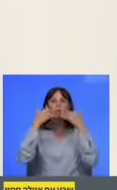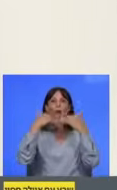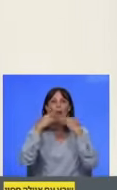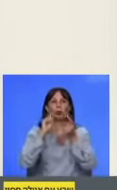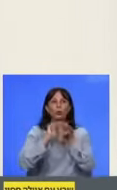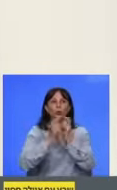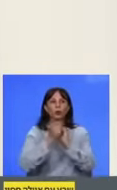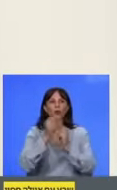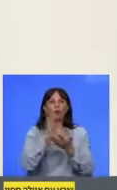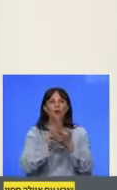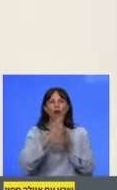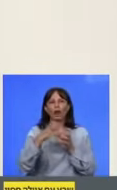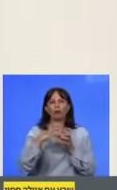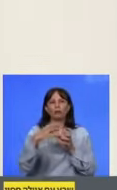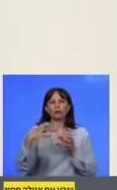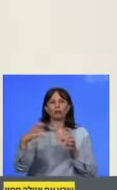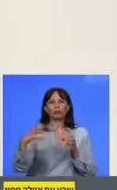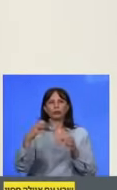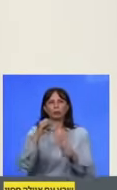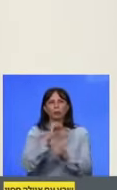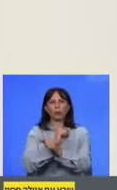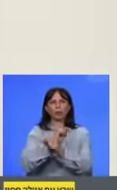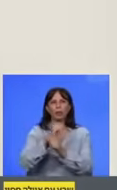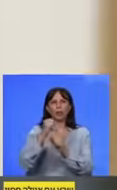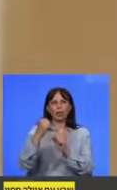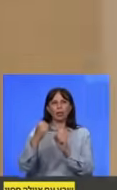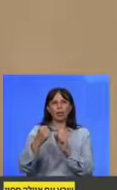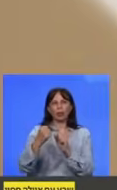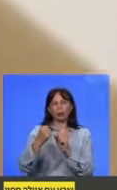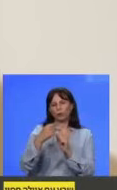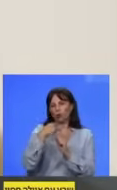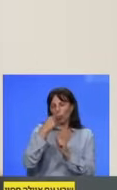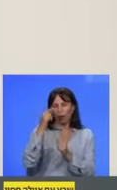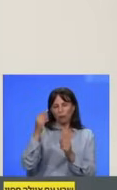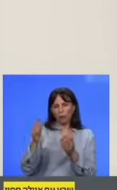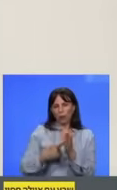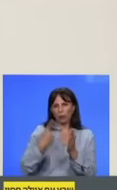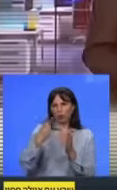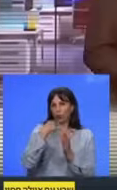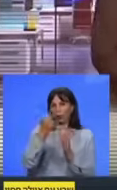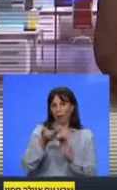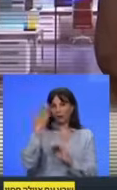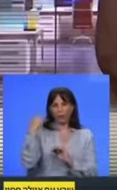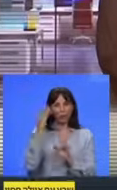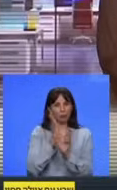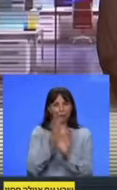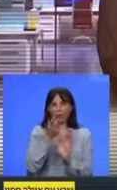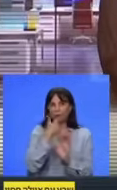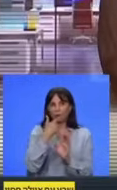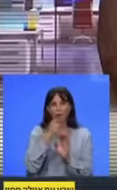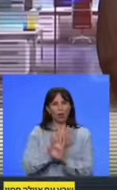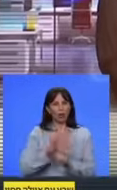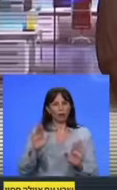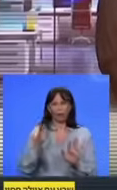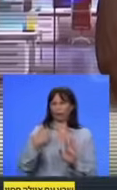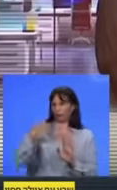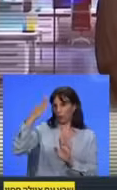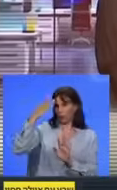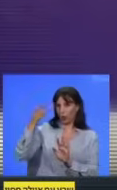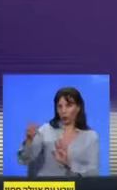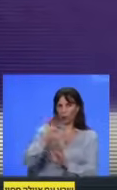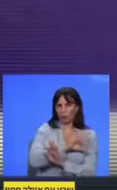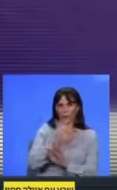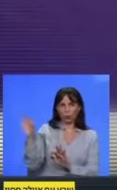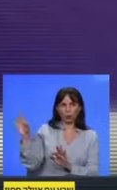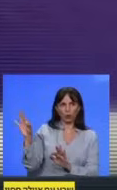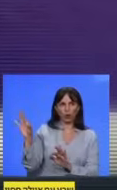כבר בהערכת המעצר הראשונה נקבע שלא היה לאיקס כל עבר פסיכיאטרי. מכיר אותו מצוין, יש